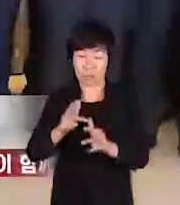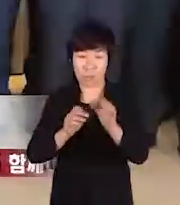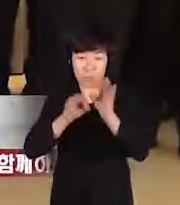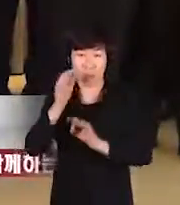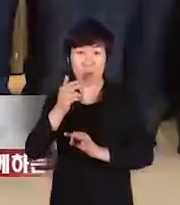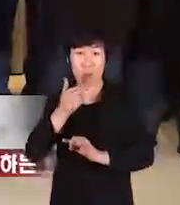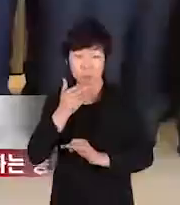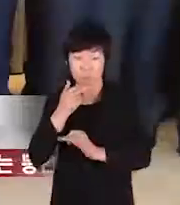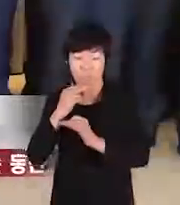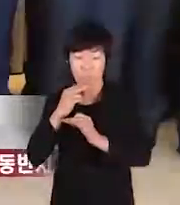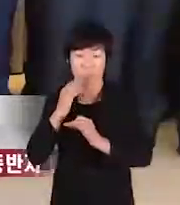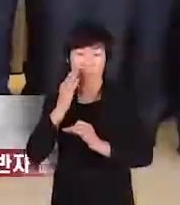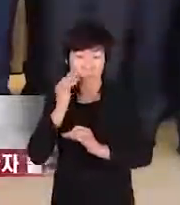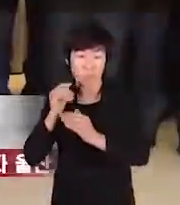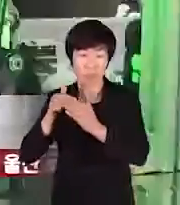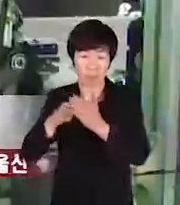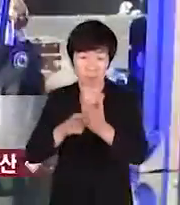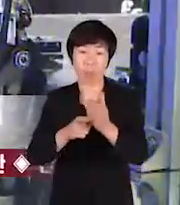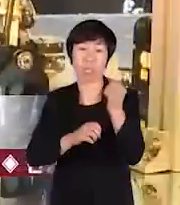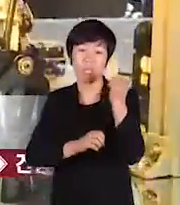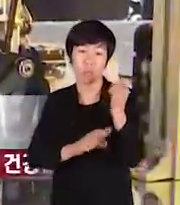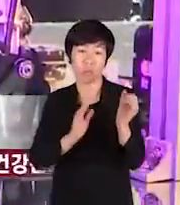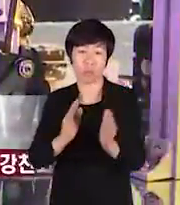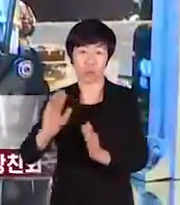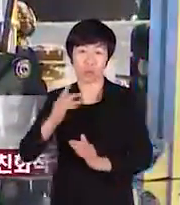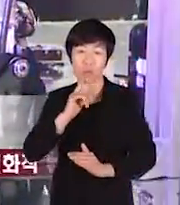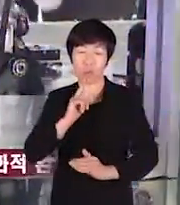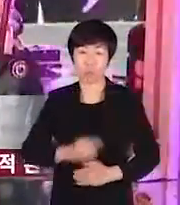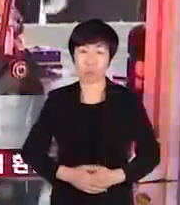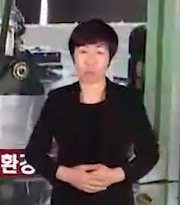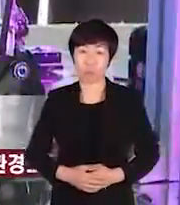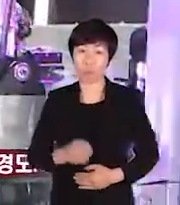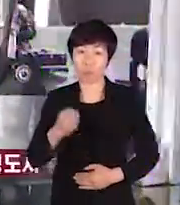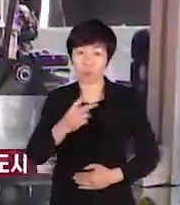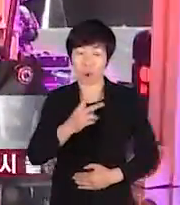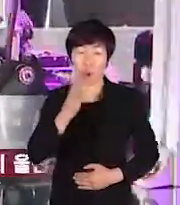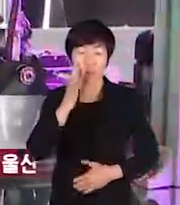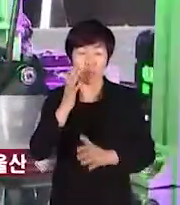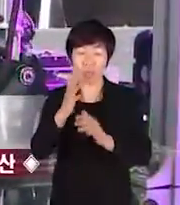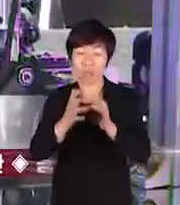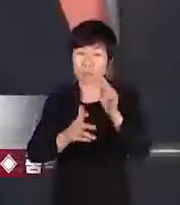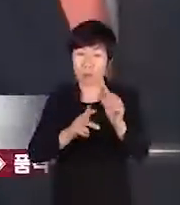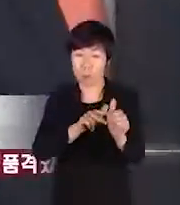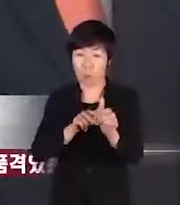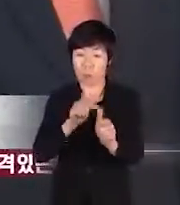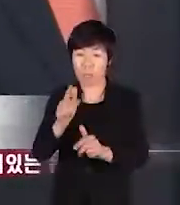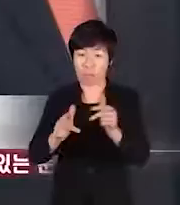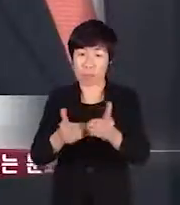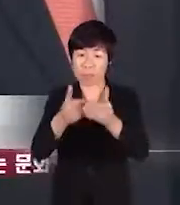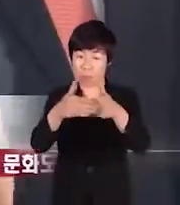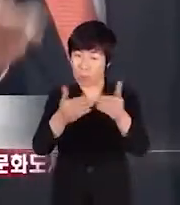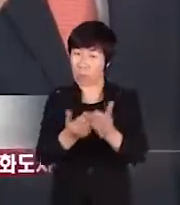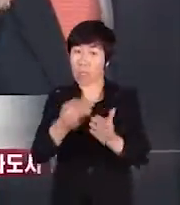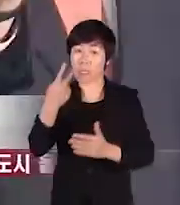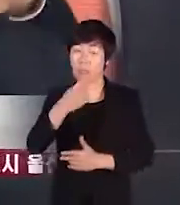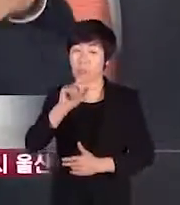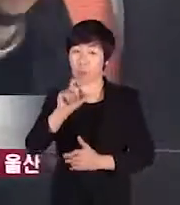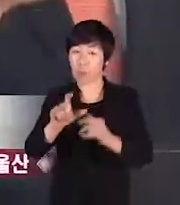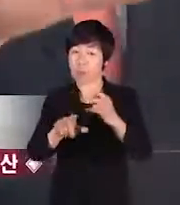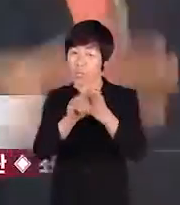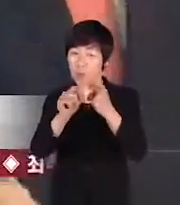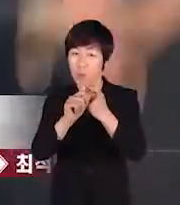있는 토대가 마련됐다고 밝혔습니다. 한편 울산정보산업진흥원은 2015년 12월